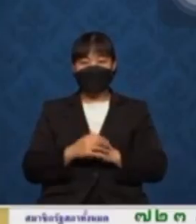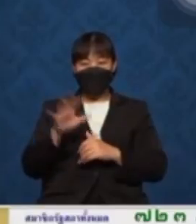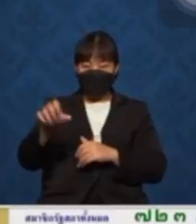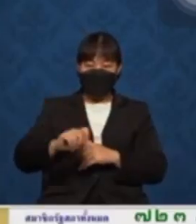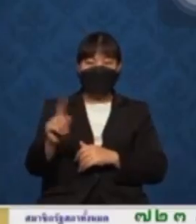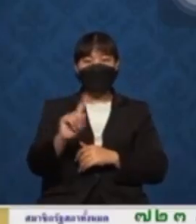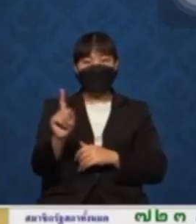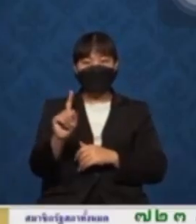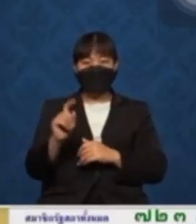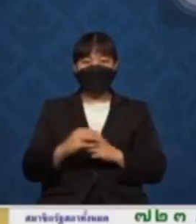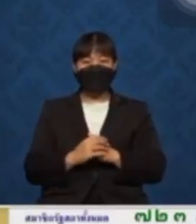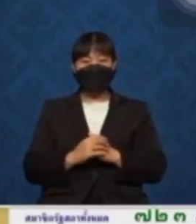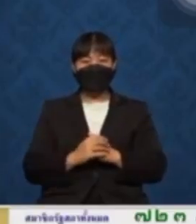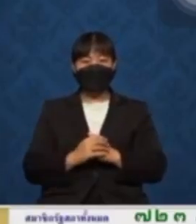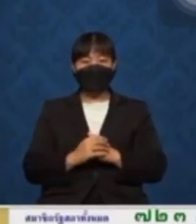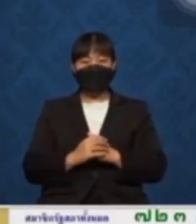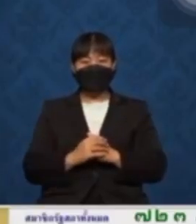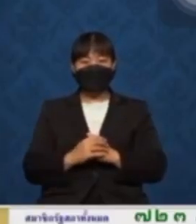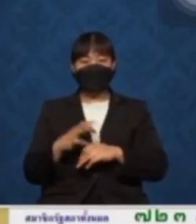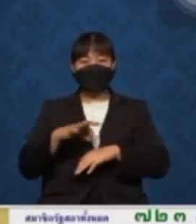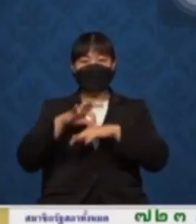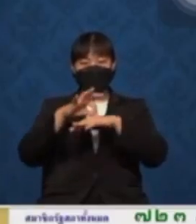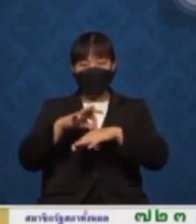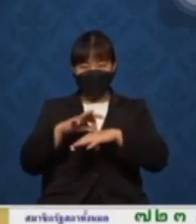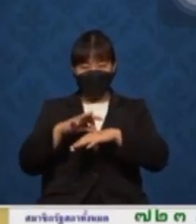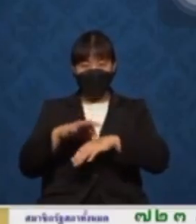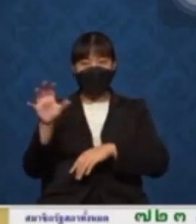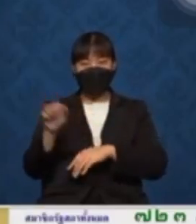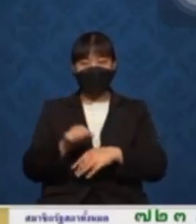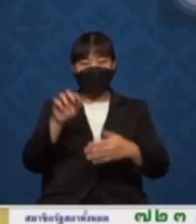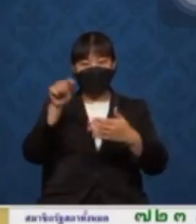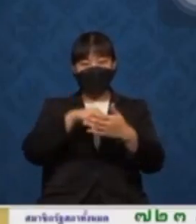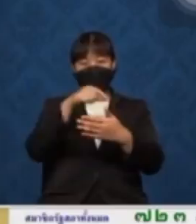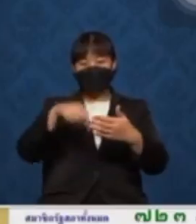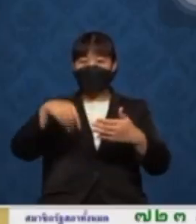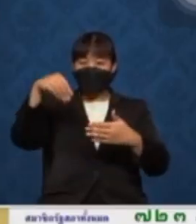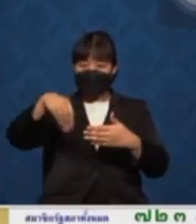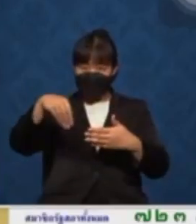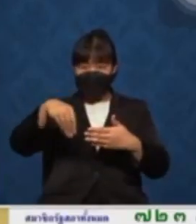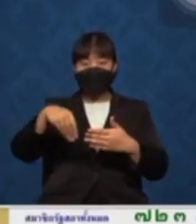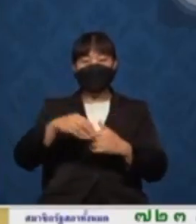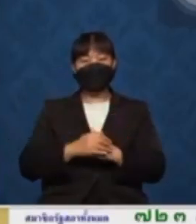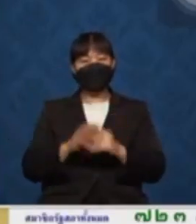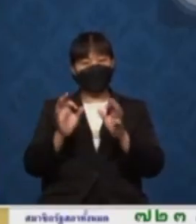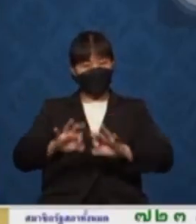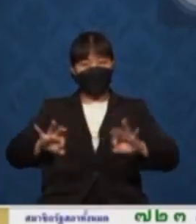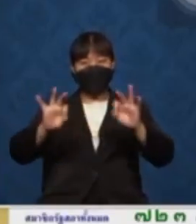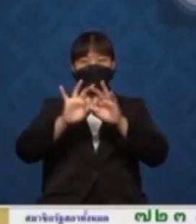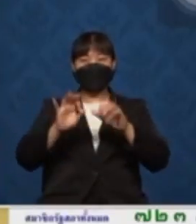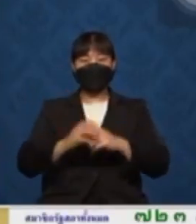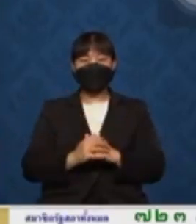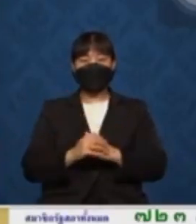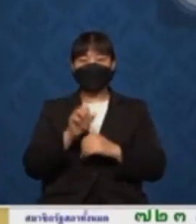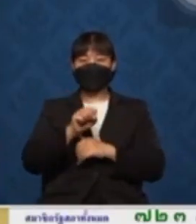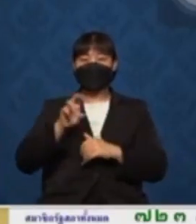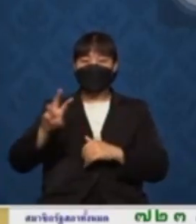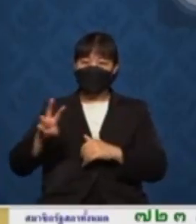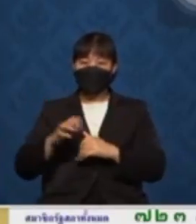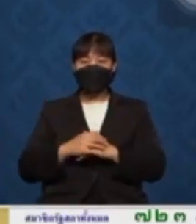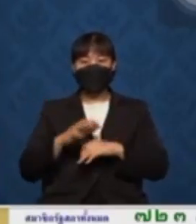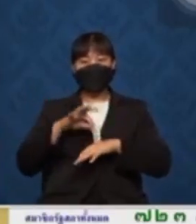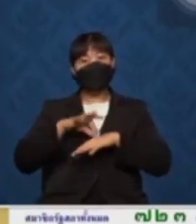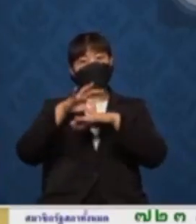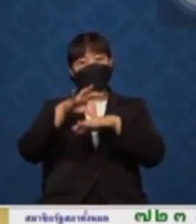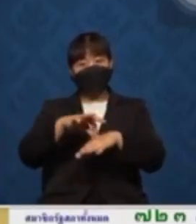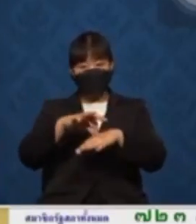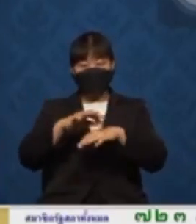ที่ไหนจะมีอำนาจสูงที่มาก็ต้องมีความยึดโยงกับประชาชนสูงหรือว่ามาจากการเลือกตั้งแต่ถ้าวุฒิสภาที่ไหนจะมาจากการแต่งตั้